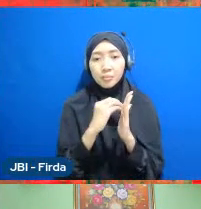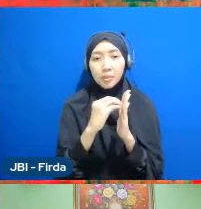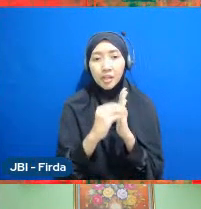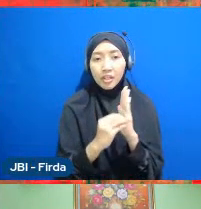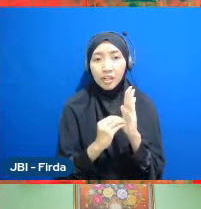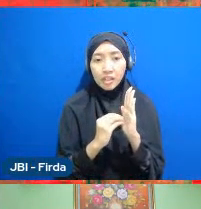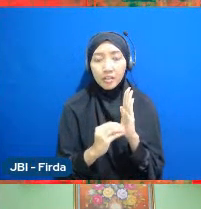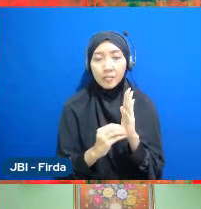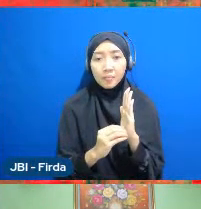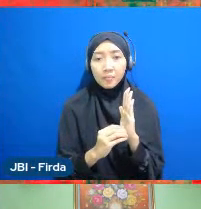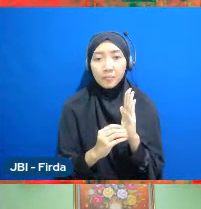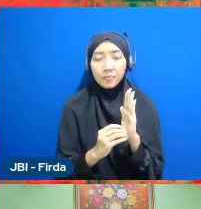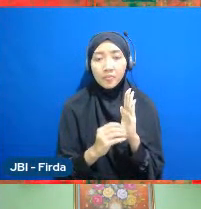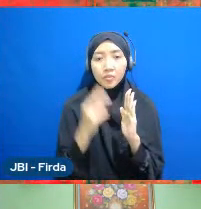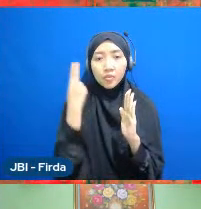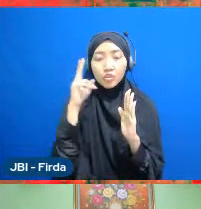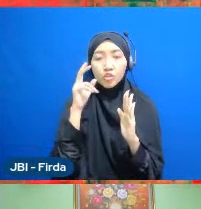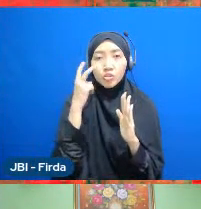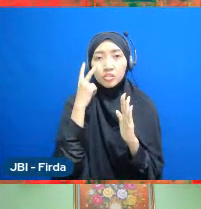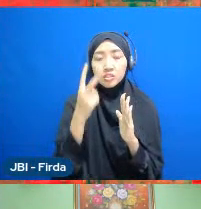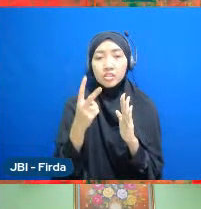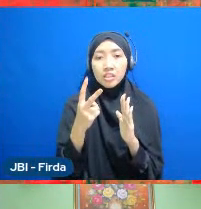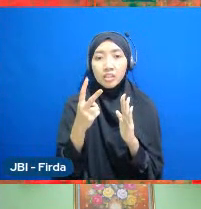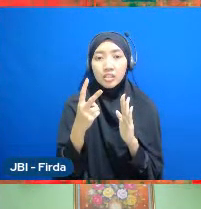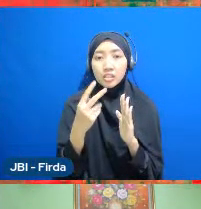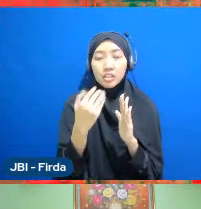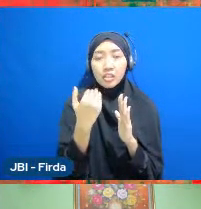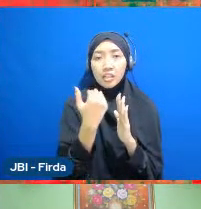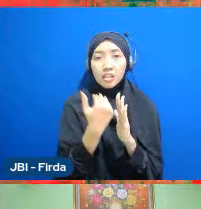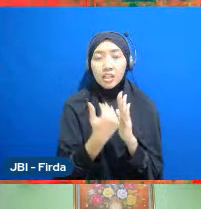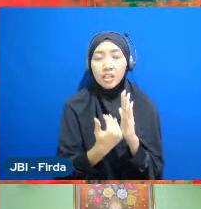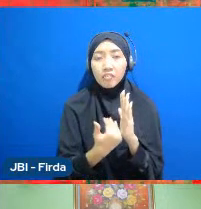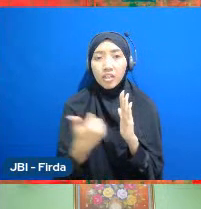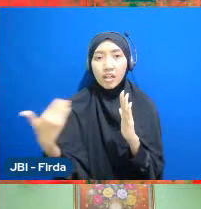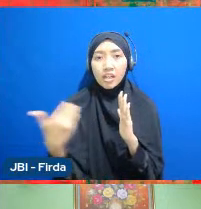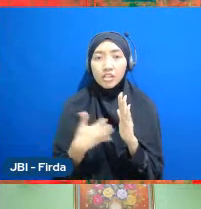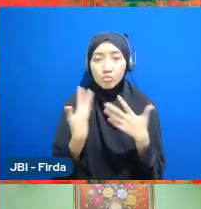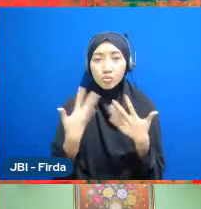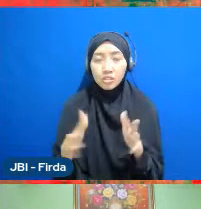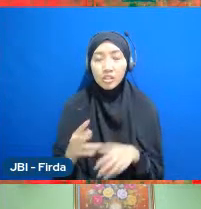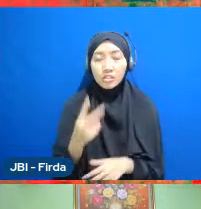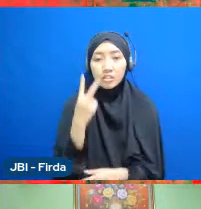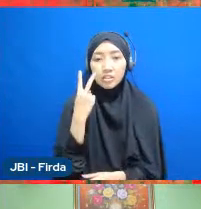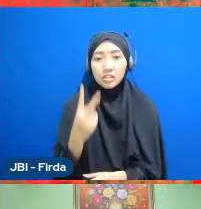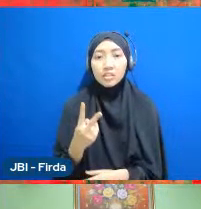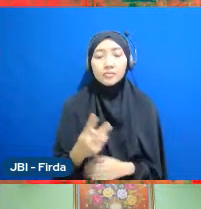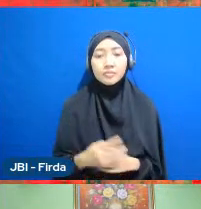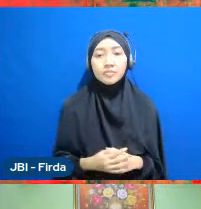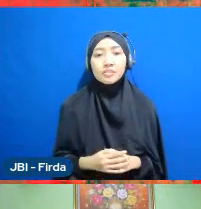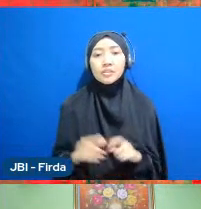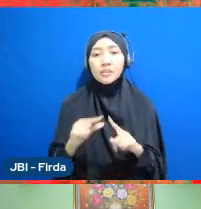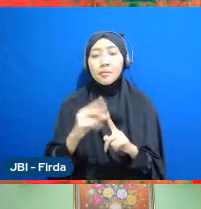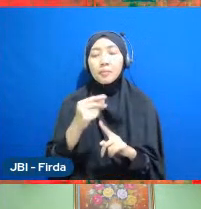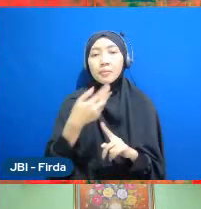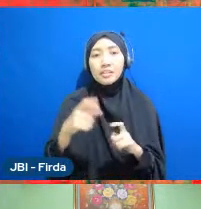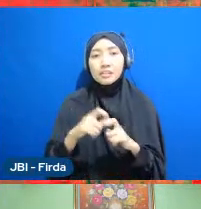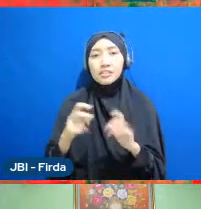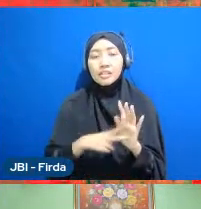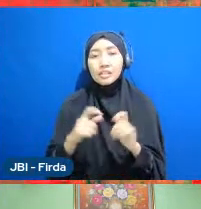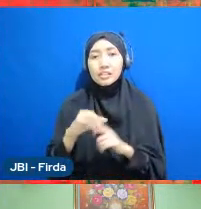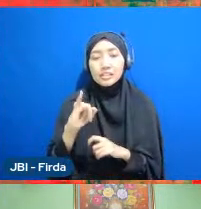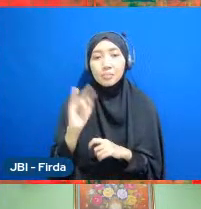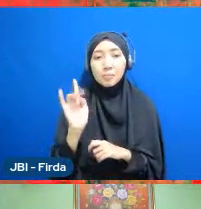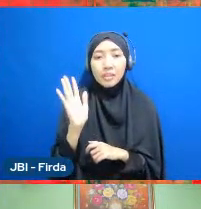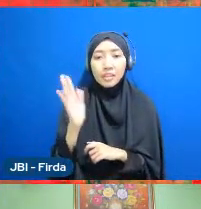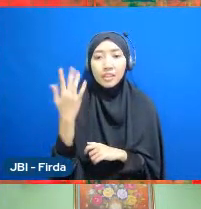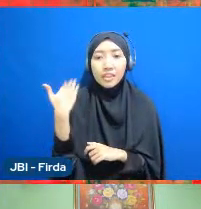Sahabat untuk mengecek bahwa sahabat sudah presensi, silakan untuk klik presensinya. Karena tadi sahabat